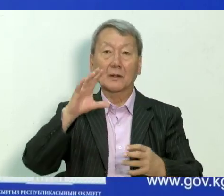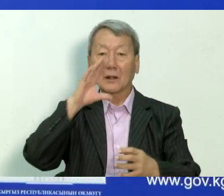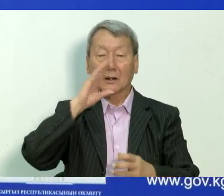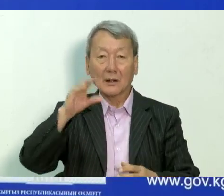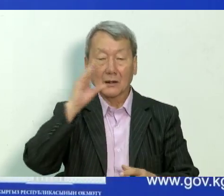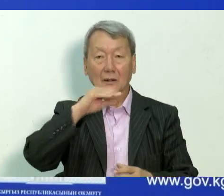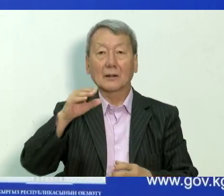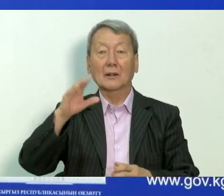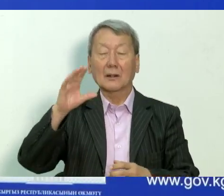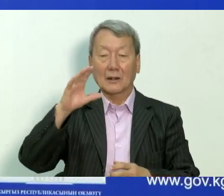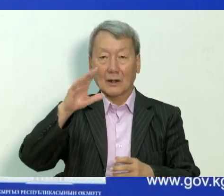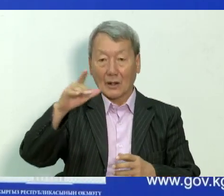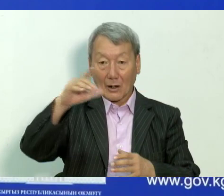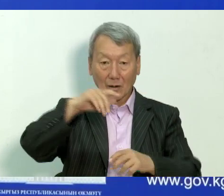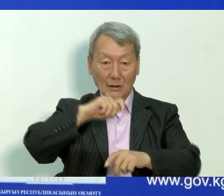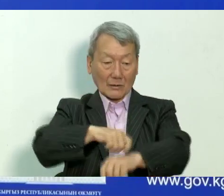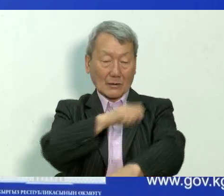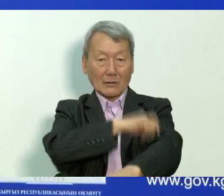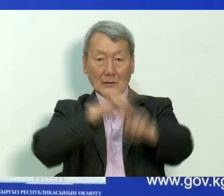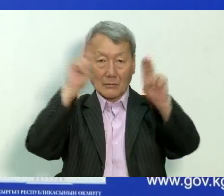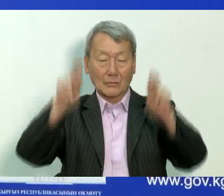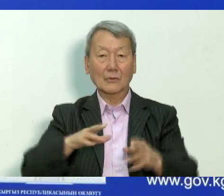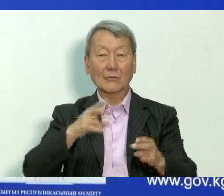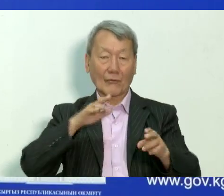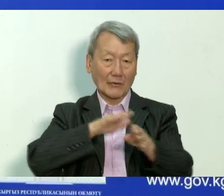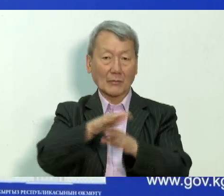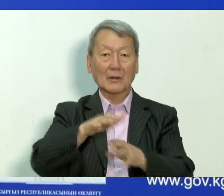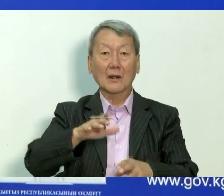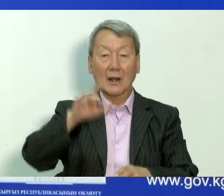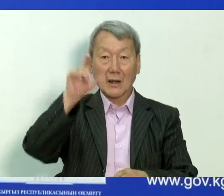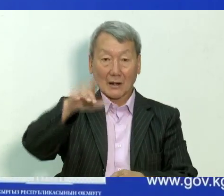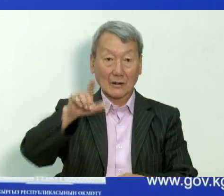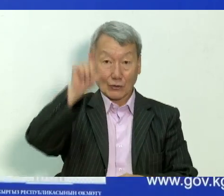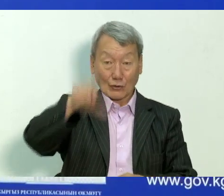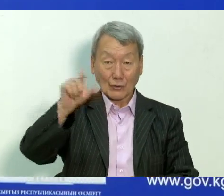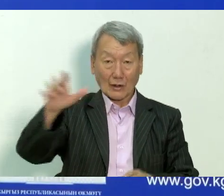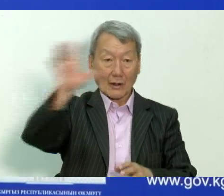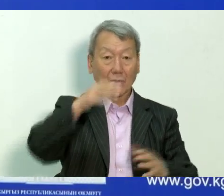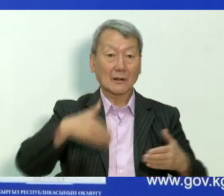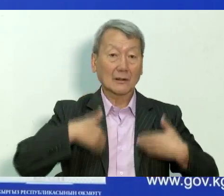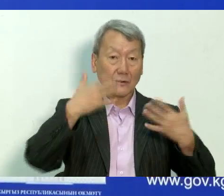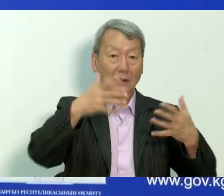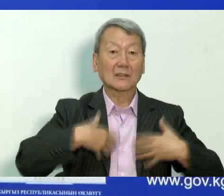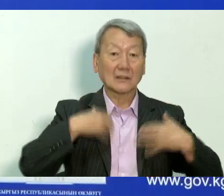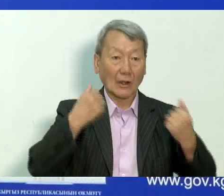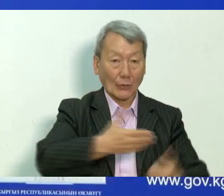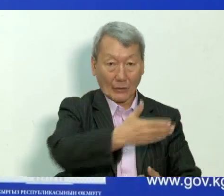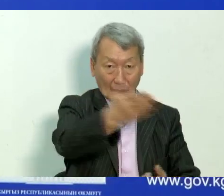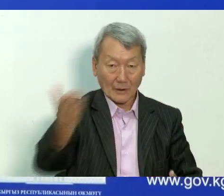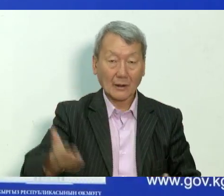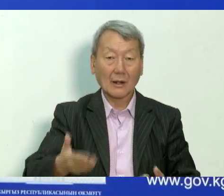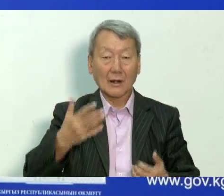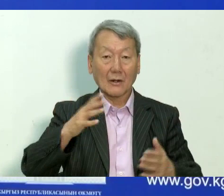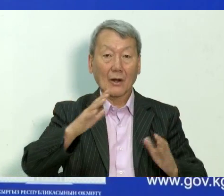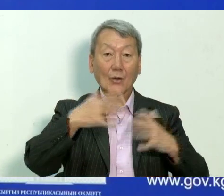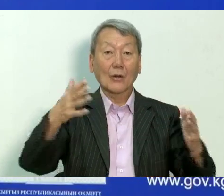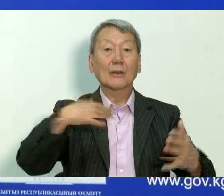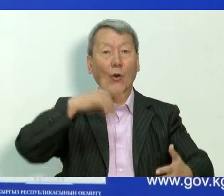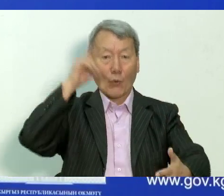транспорте. Соблюдайте санитарные правила. Каждому кыргызстанцу я желаю крепкого здоровья. Я